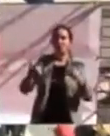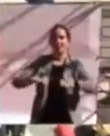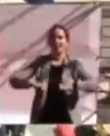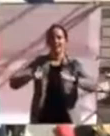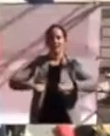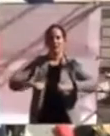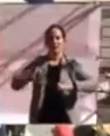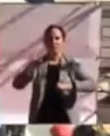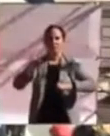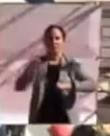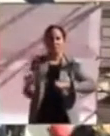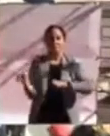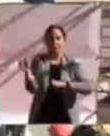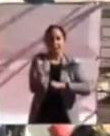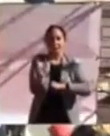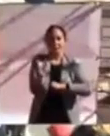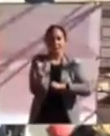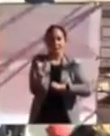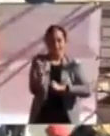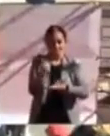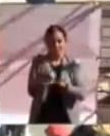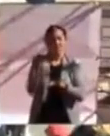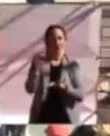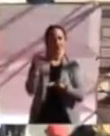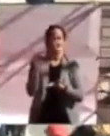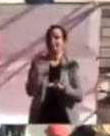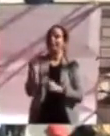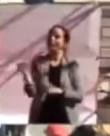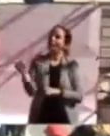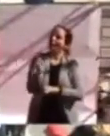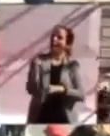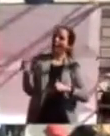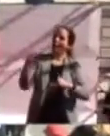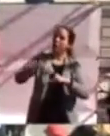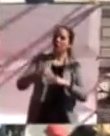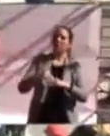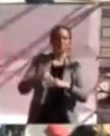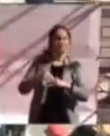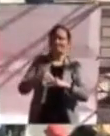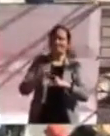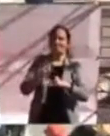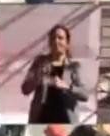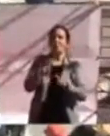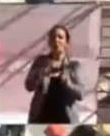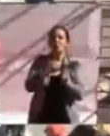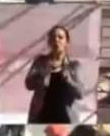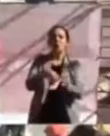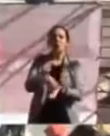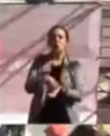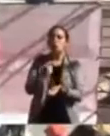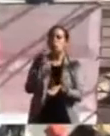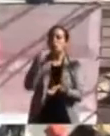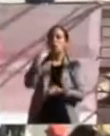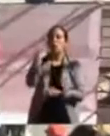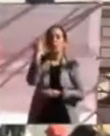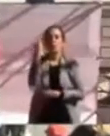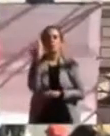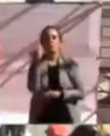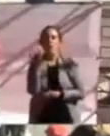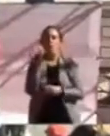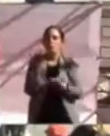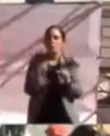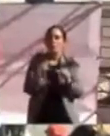è semplicemente aggiungere una parola ma è introdurre un concetto che se io garantisco la salute da quando nasco a